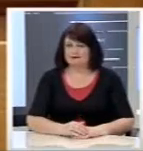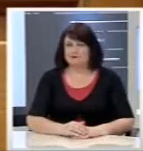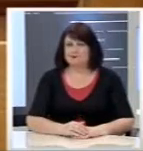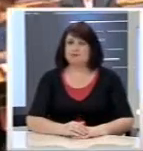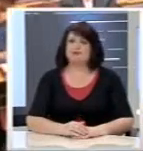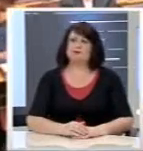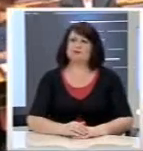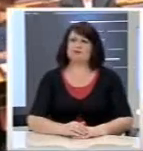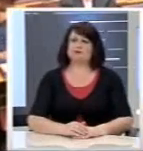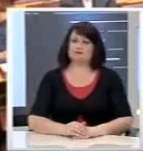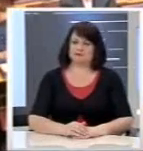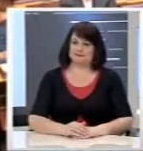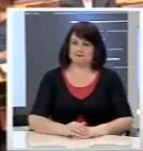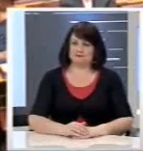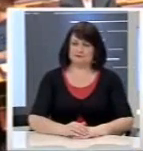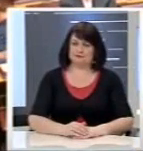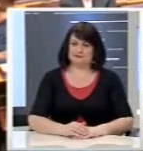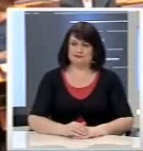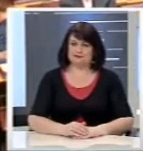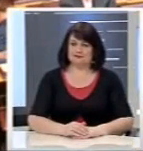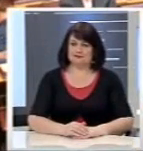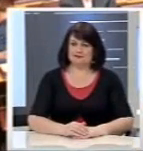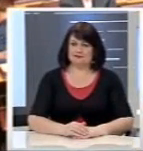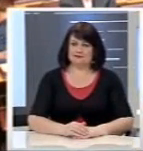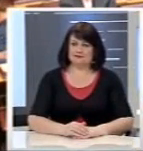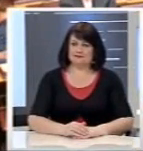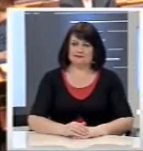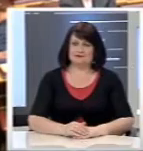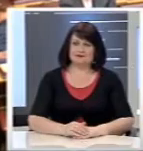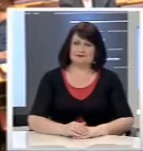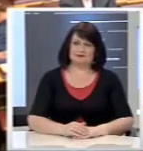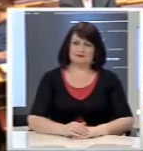Εντάξει. 11:45. Ευχαριστώ.